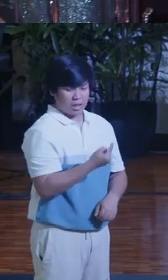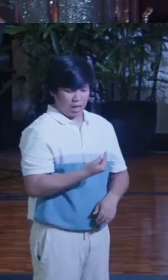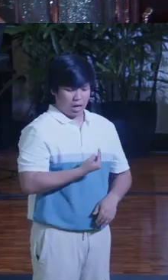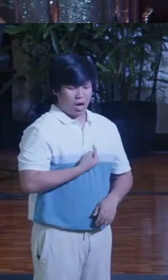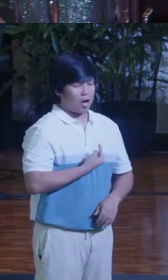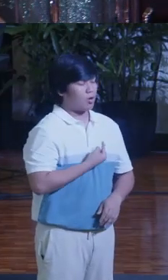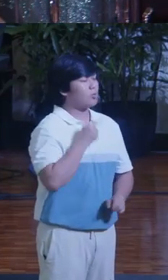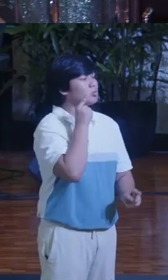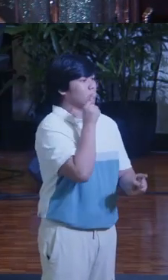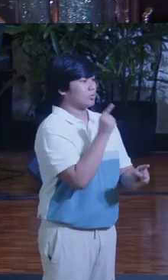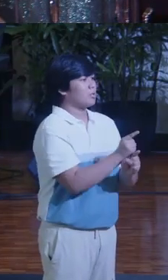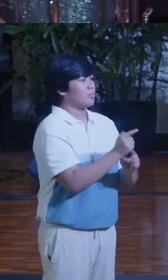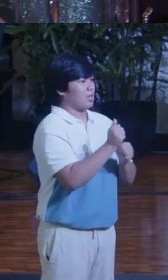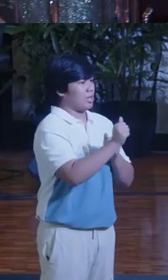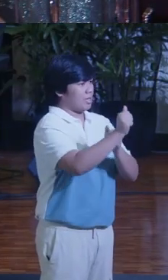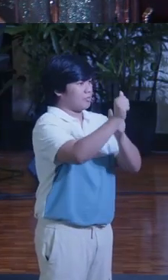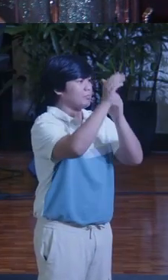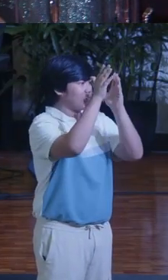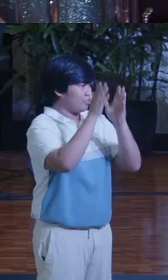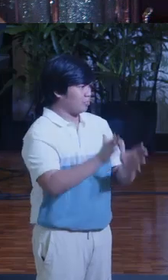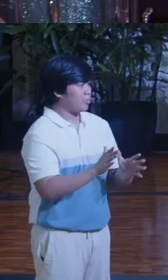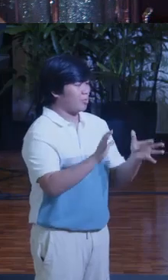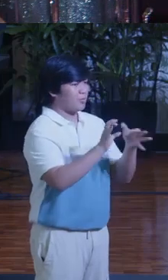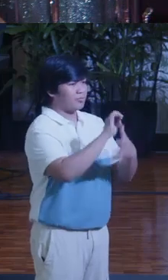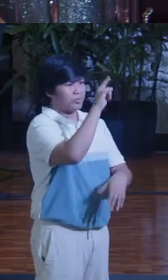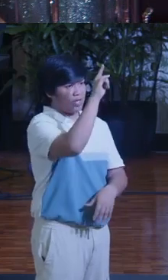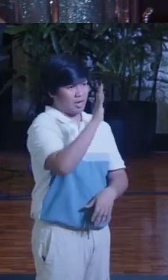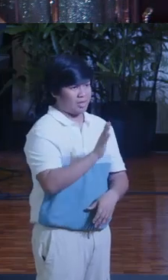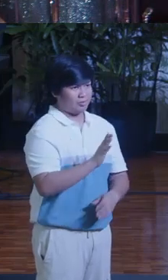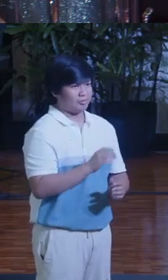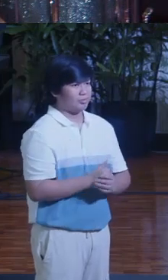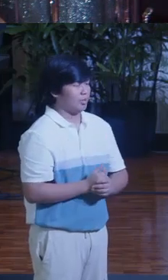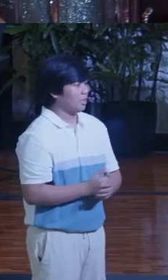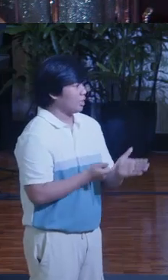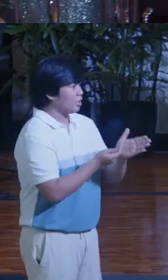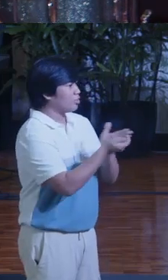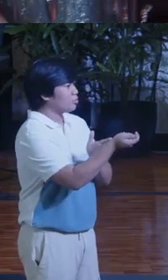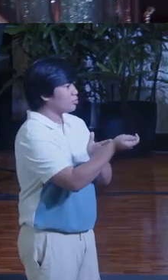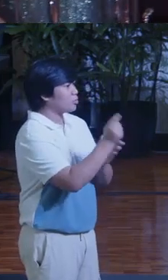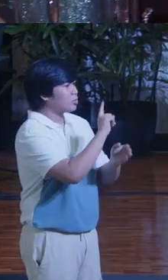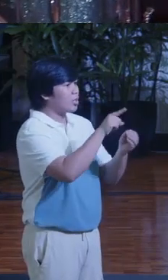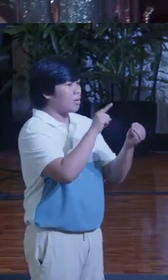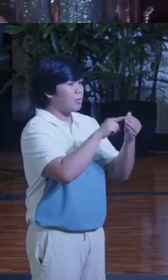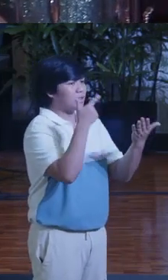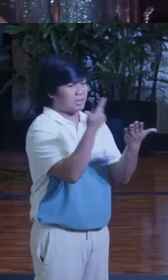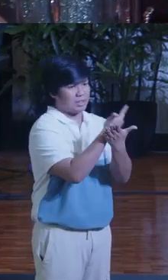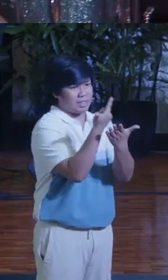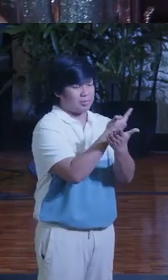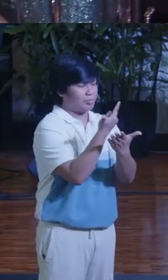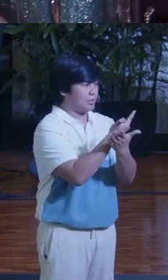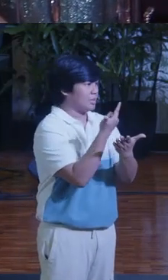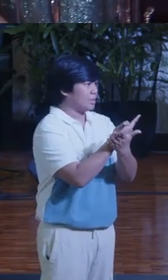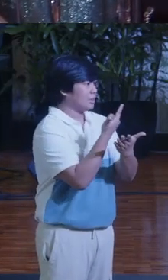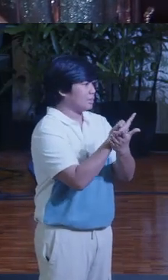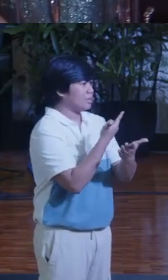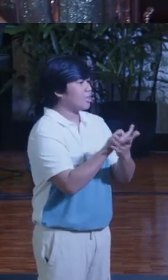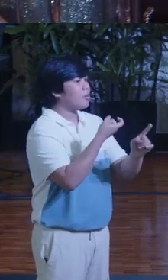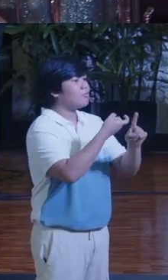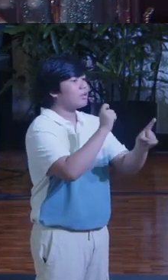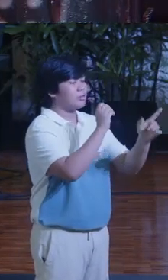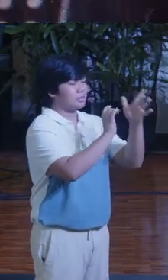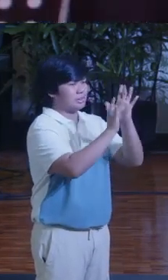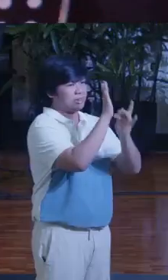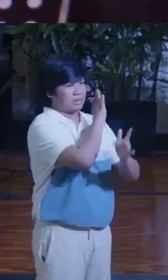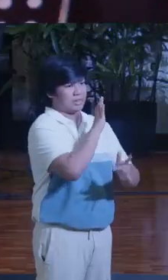ng kanyang pagiging apostol at ang katotohanan ng dala niyang ebanghelyo na nagmula